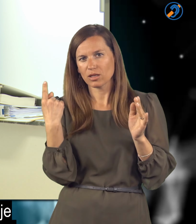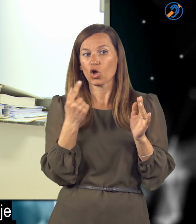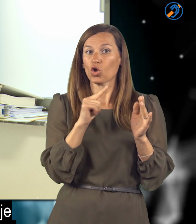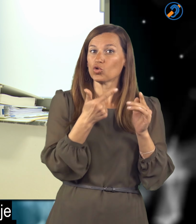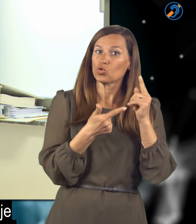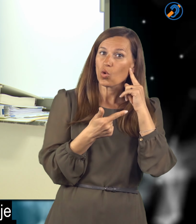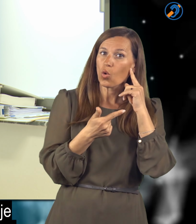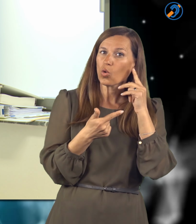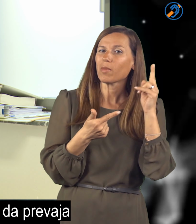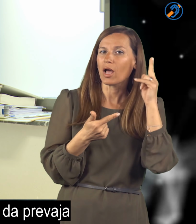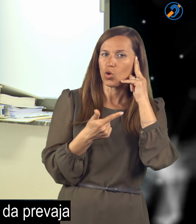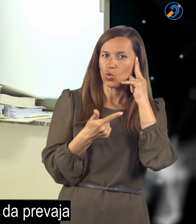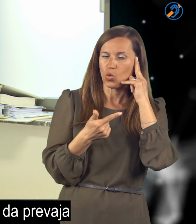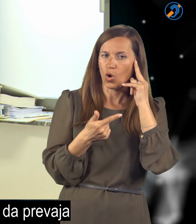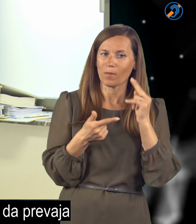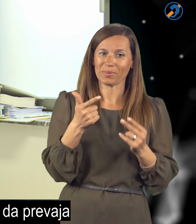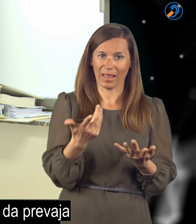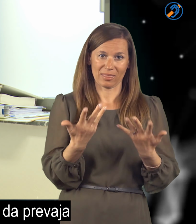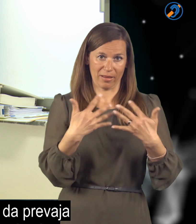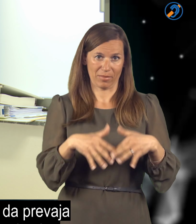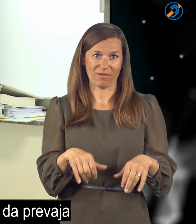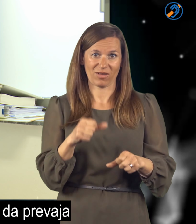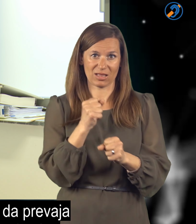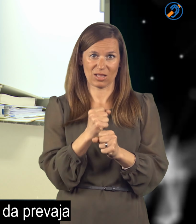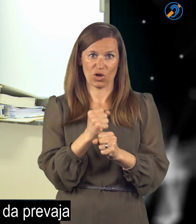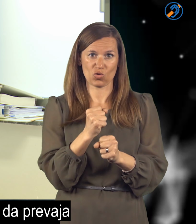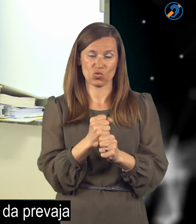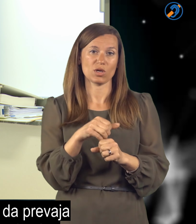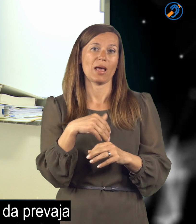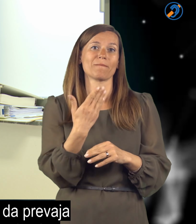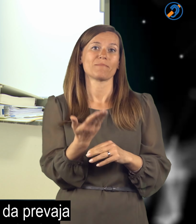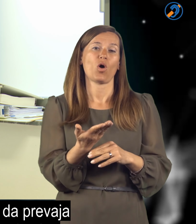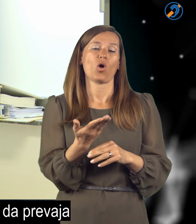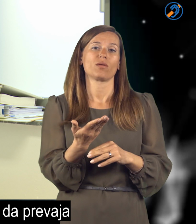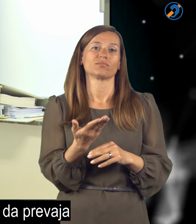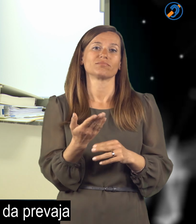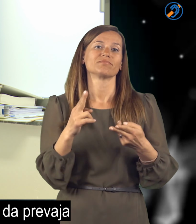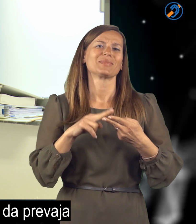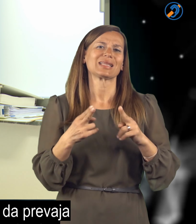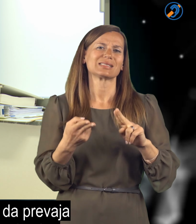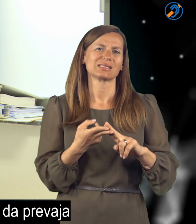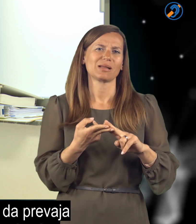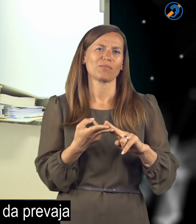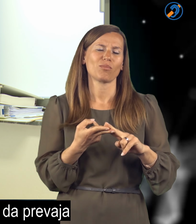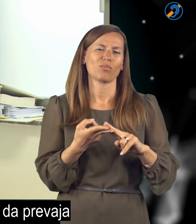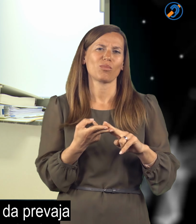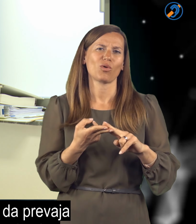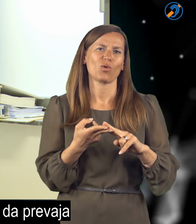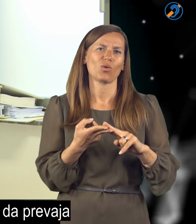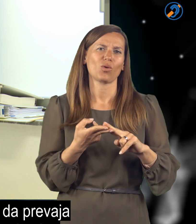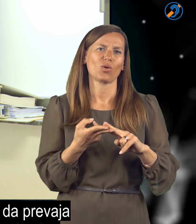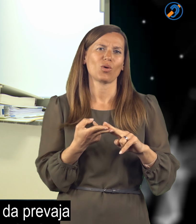uho gluho. In naprava deluje pravzaprav po principu tega, da